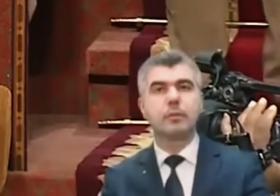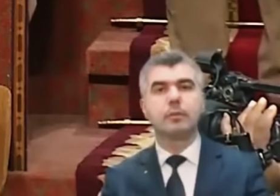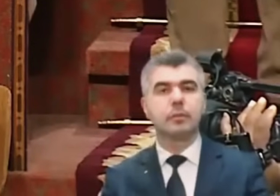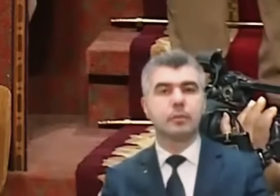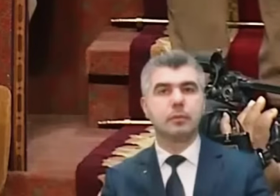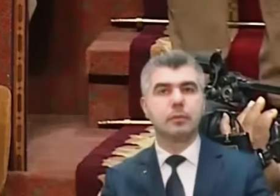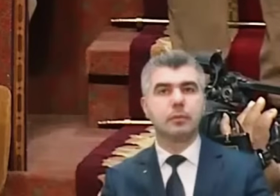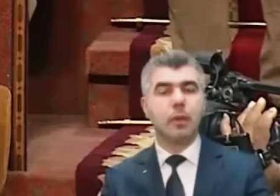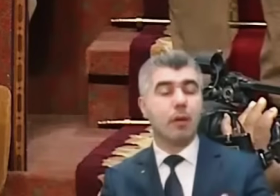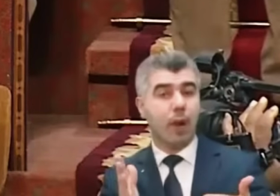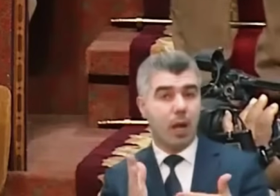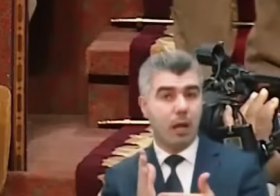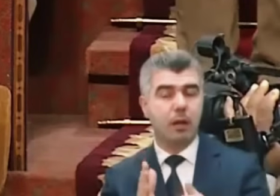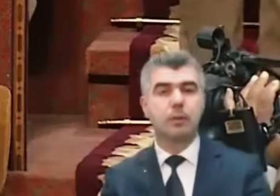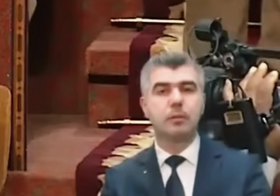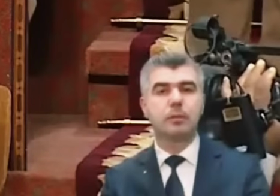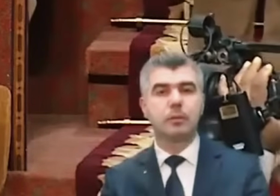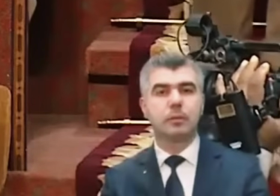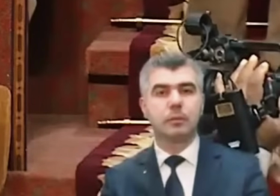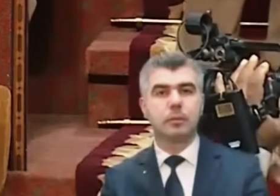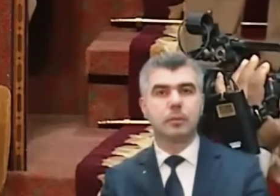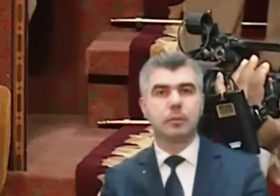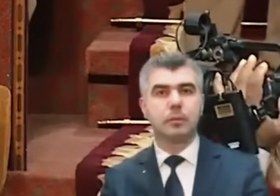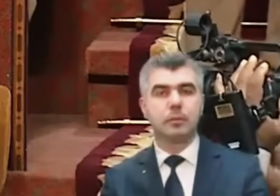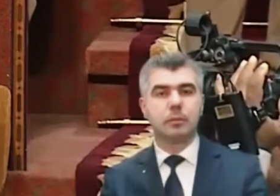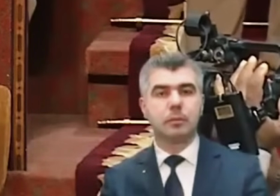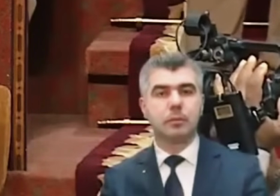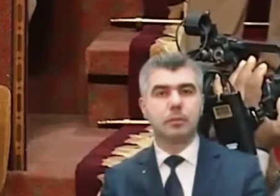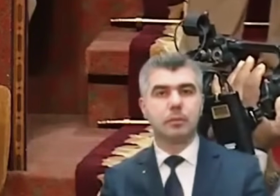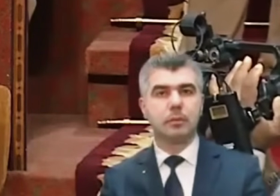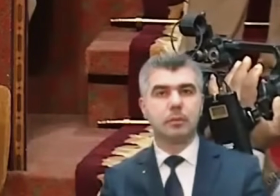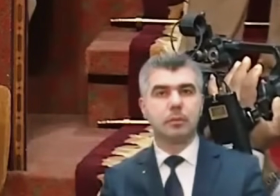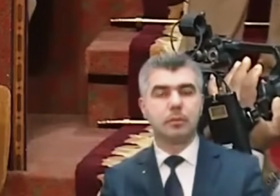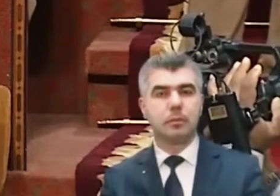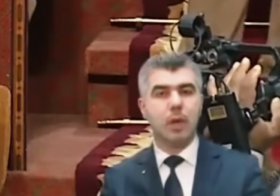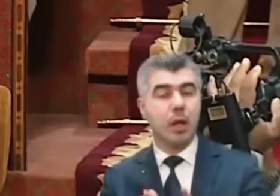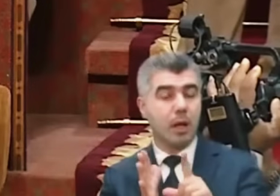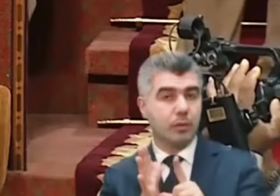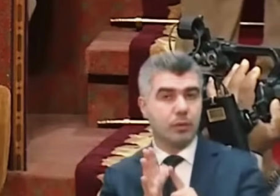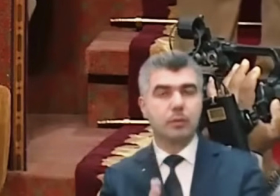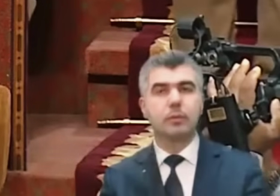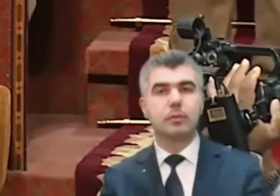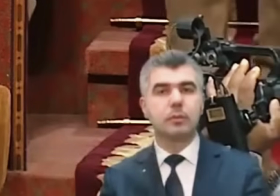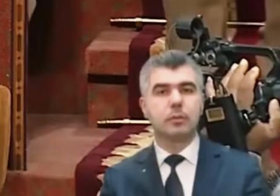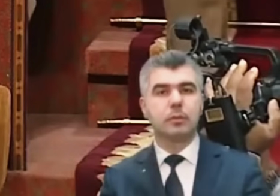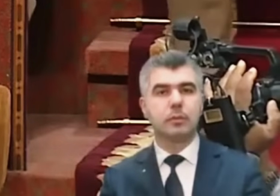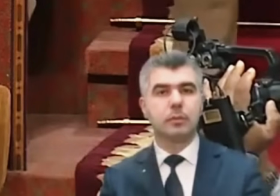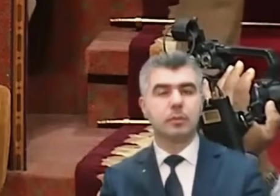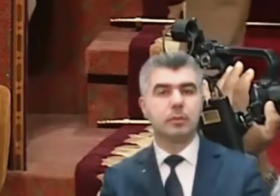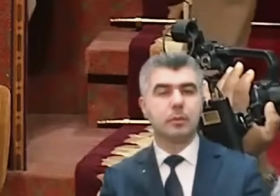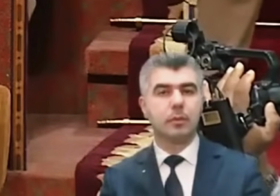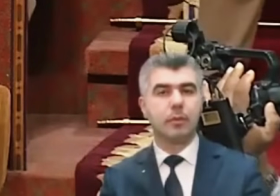وأخيرا أطلب بتفعيل مقتضيات المادة الوقت سيد الرئيس. صافي، النقطة الأخيرة سيد الرئيس، أطلب بتفعيل مقتضيات